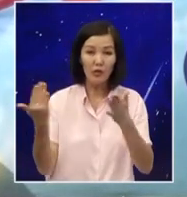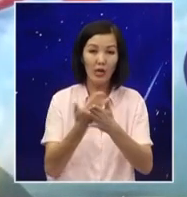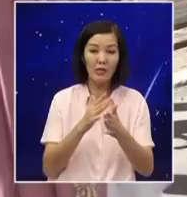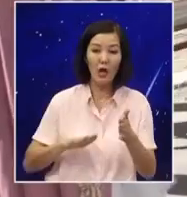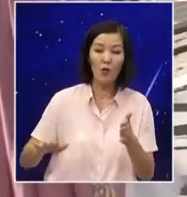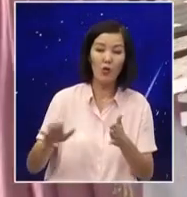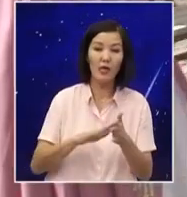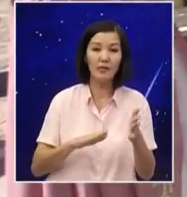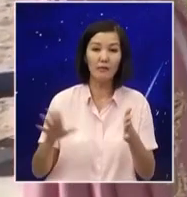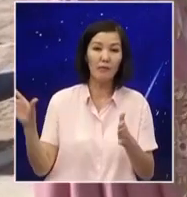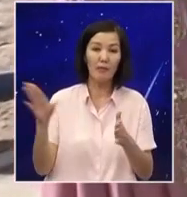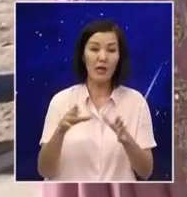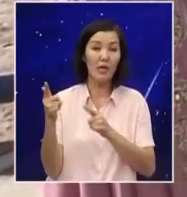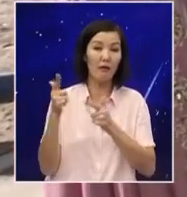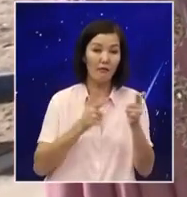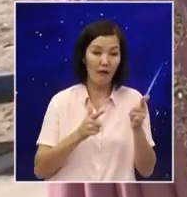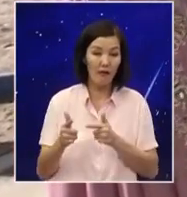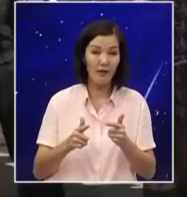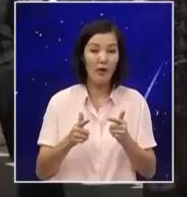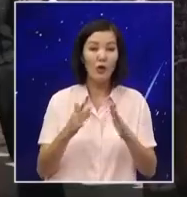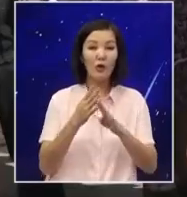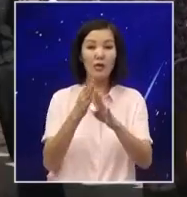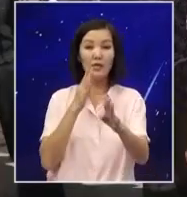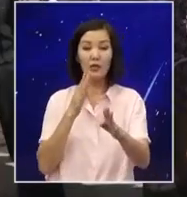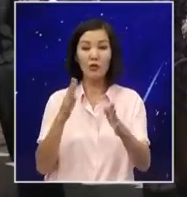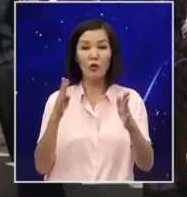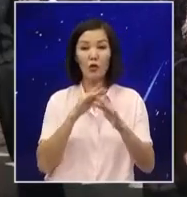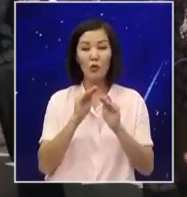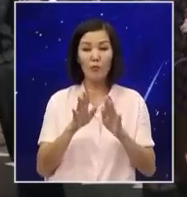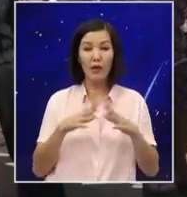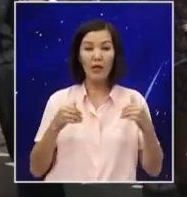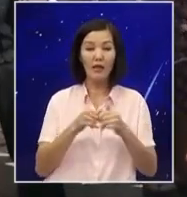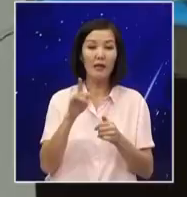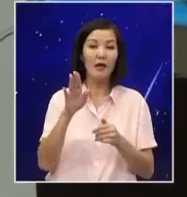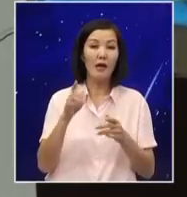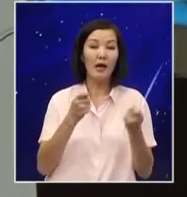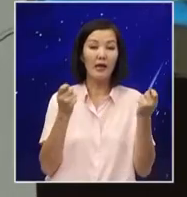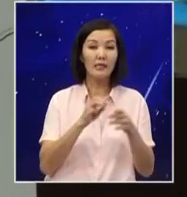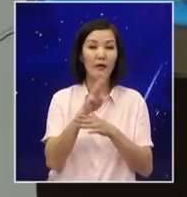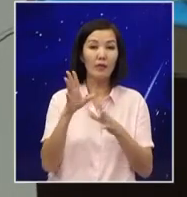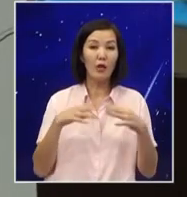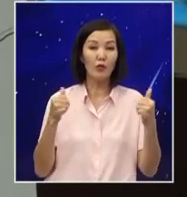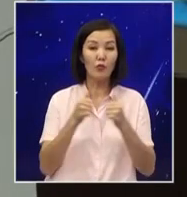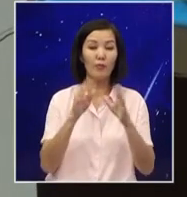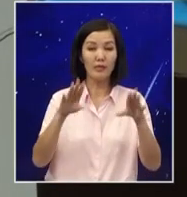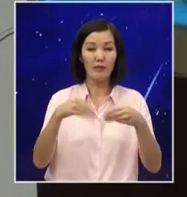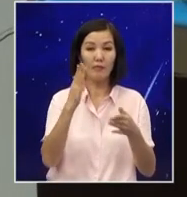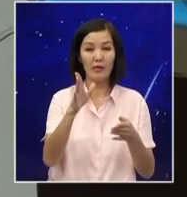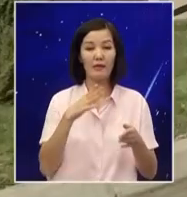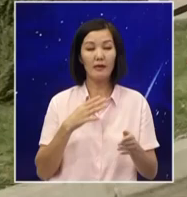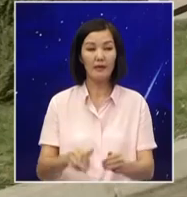қоса абаттандырылған. Сөйтіп, кезекте тұрған көпбалалы аналар мен аз қамтылған отбасыларға үлестіріліп